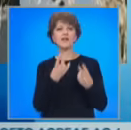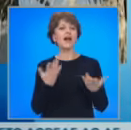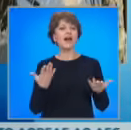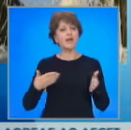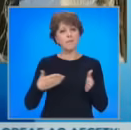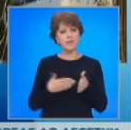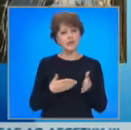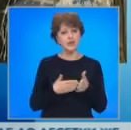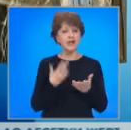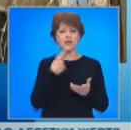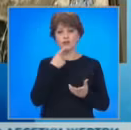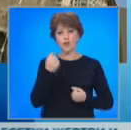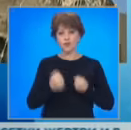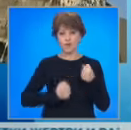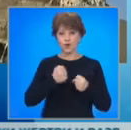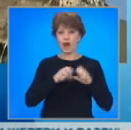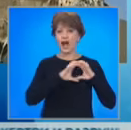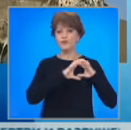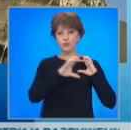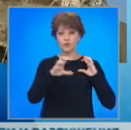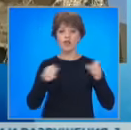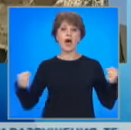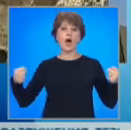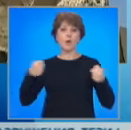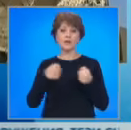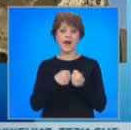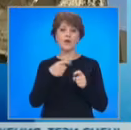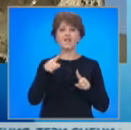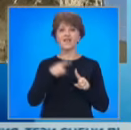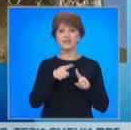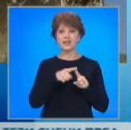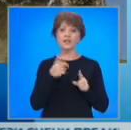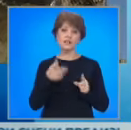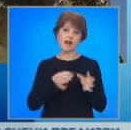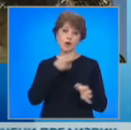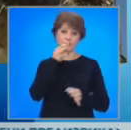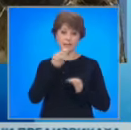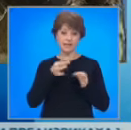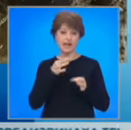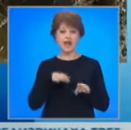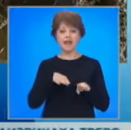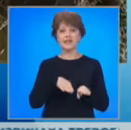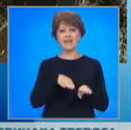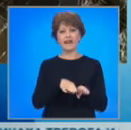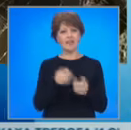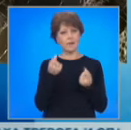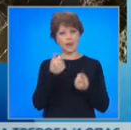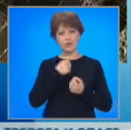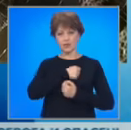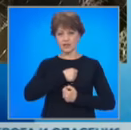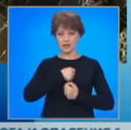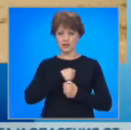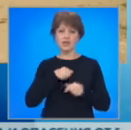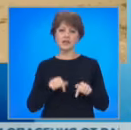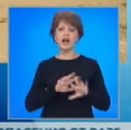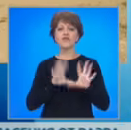инцидента и защо шофьорът на автобуса се е ударил в тира, полицията изяснява. За кратко и трафикът тук беше затруднен, но към този час